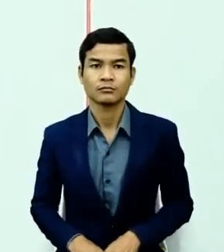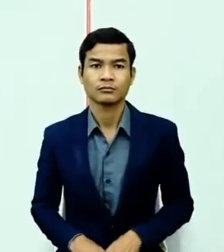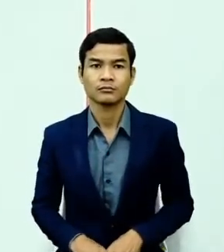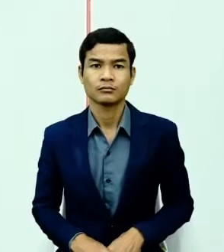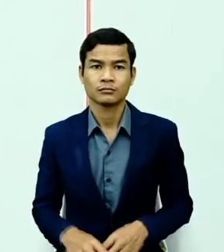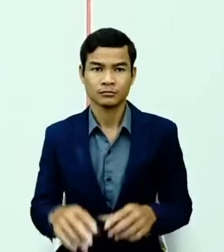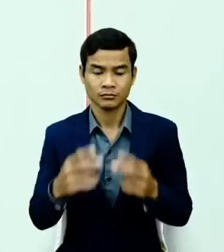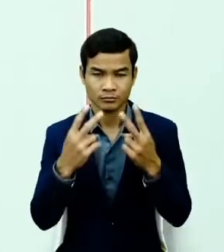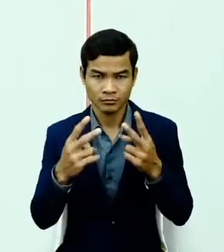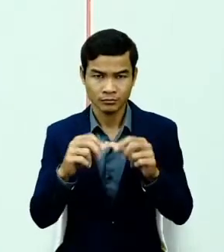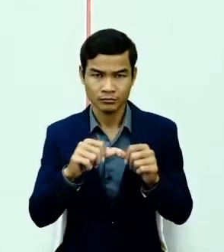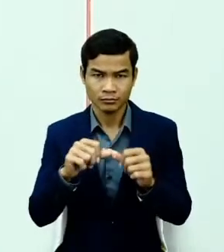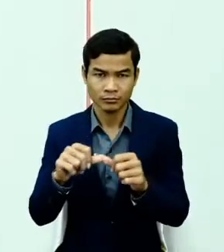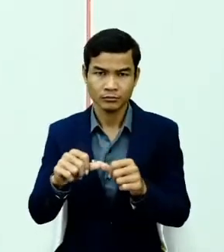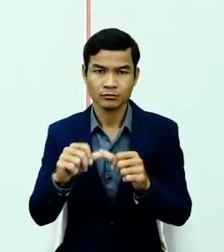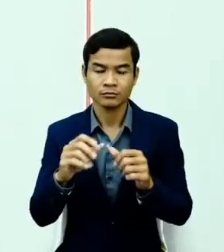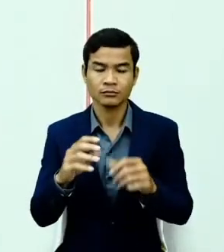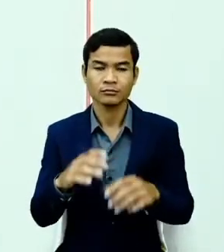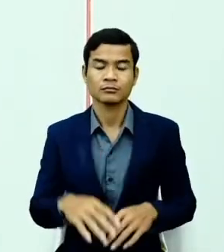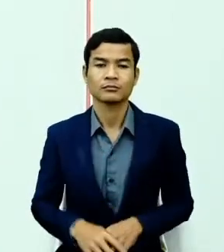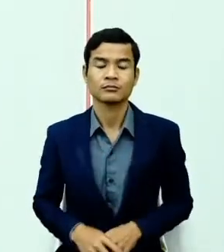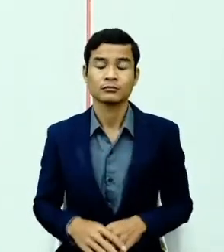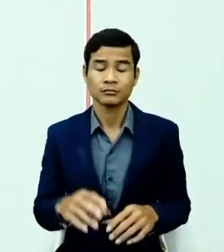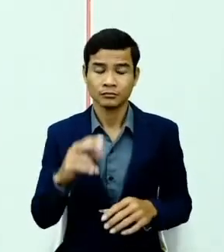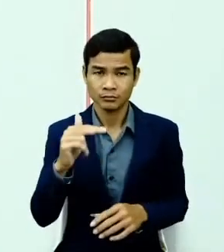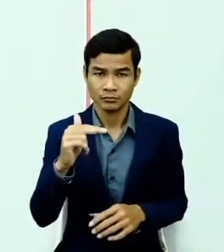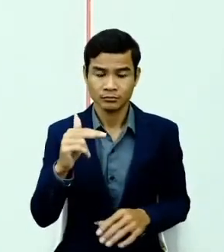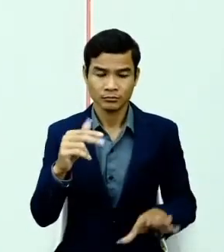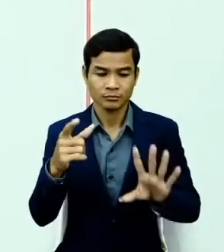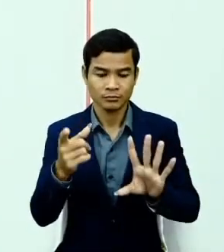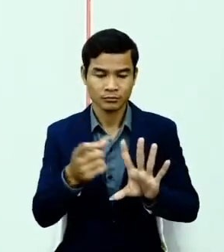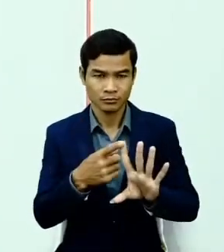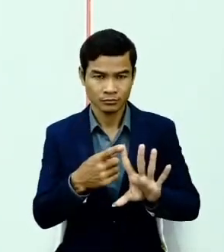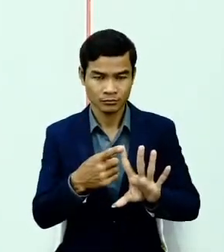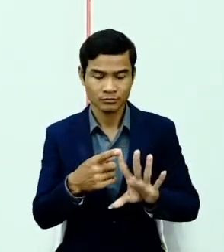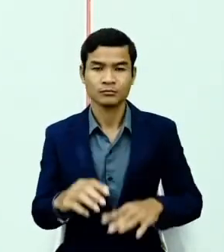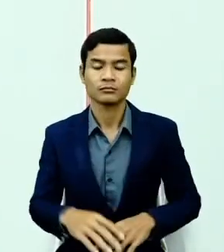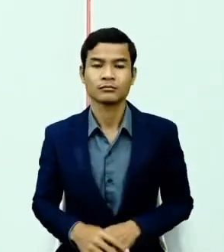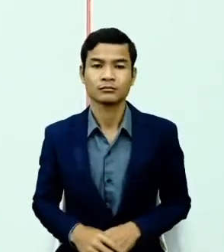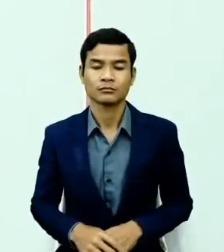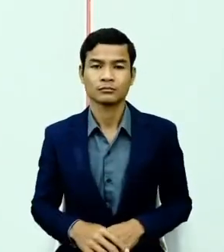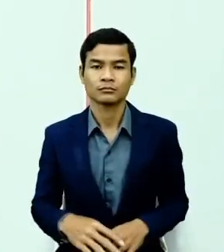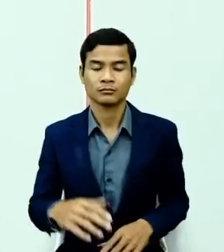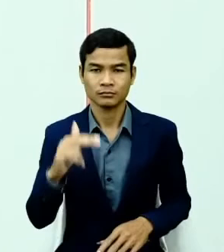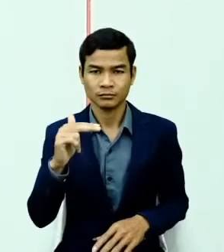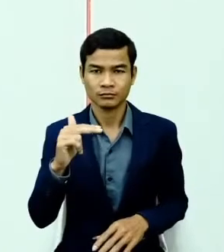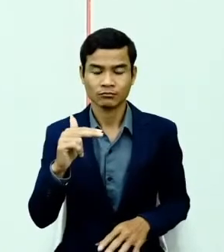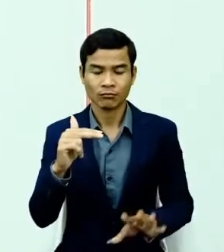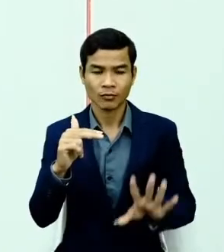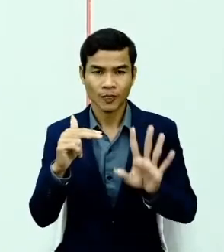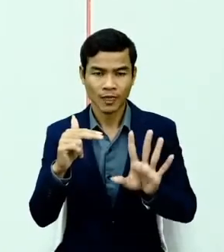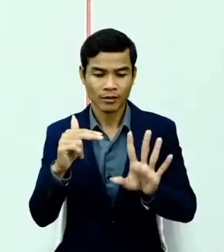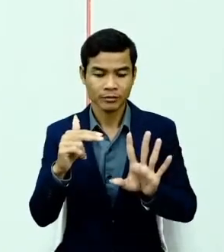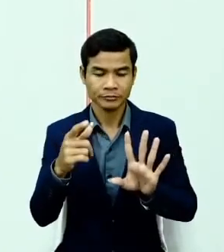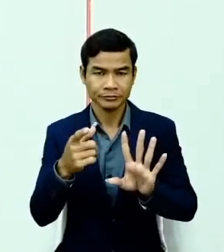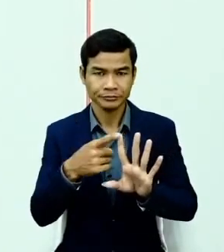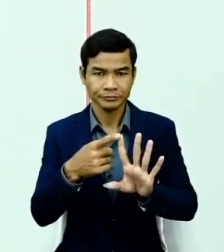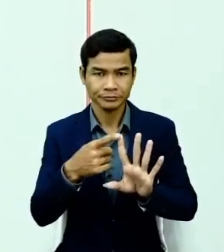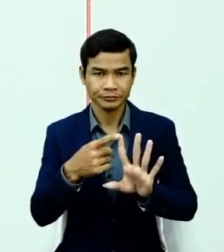ចាំផ្ទឹងផ្ទាត់ជាមួយអ្នកគ្រូតអ៊ីតត